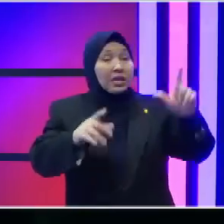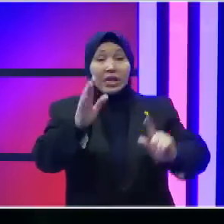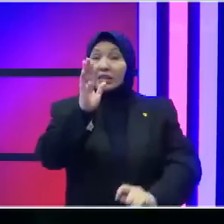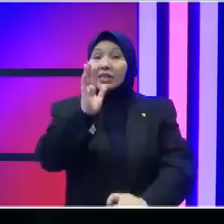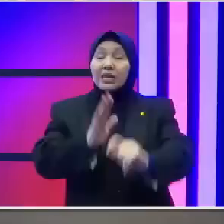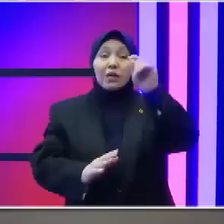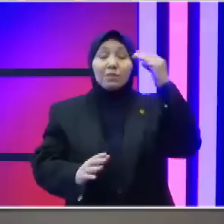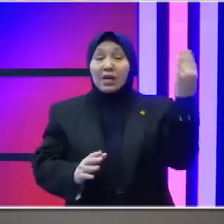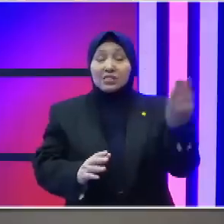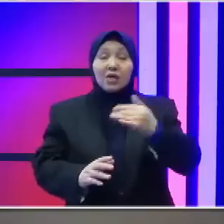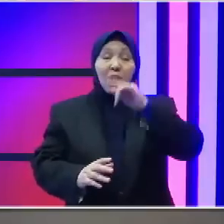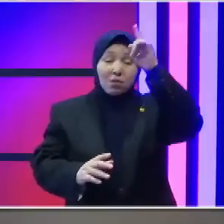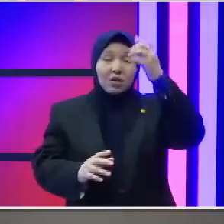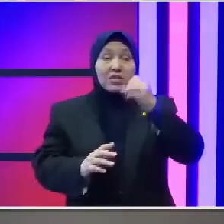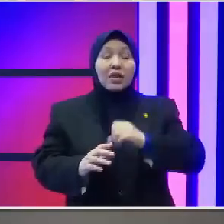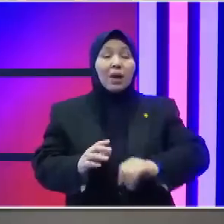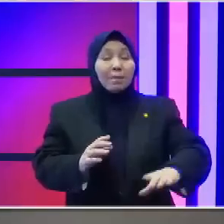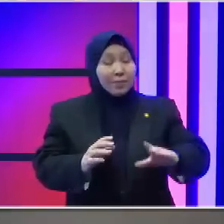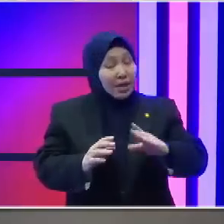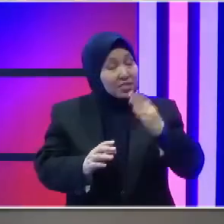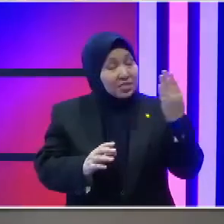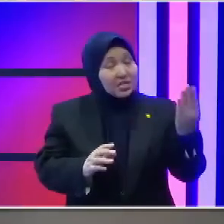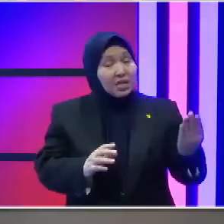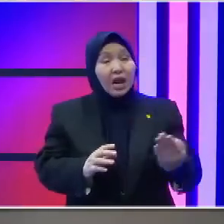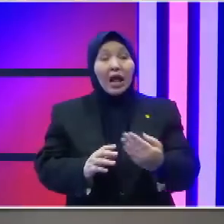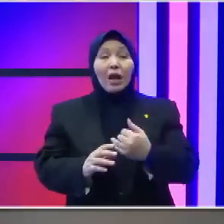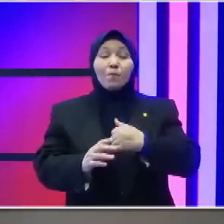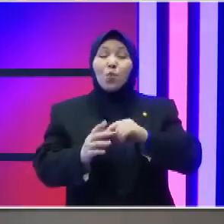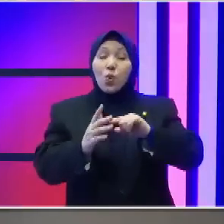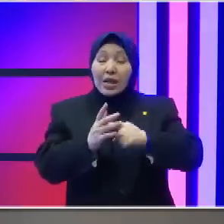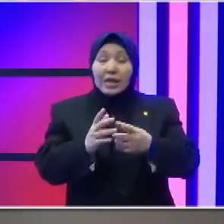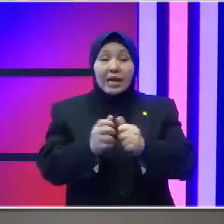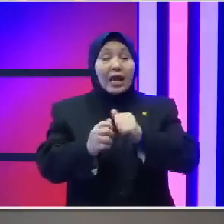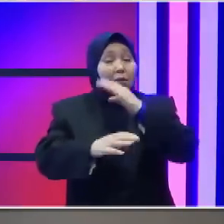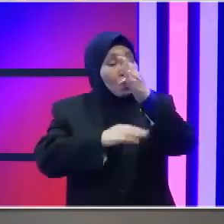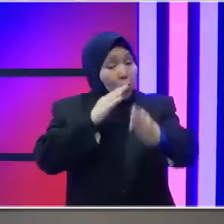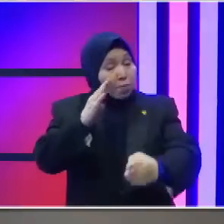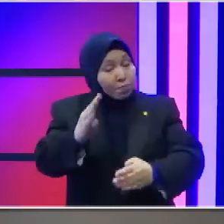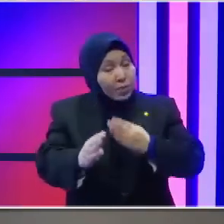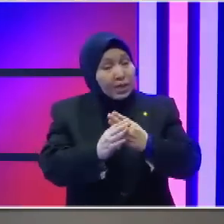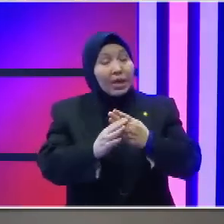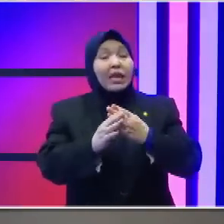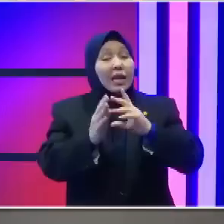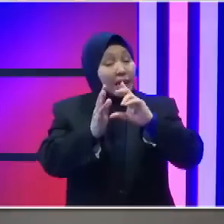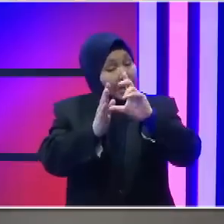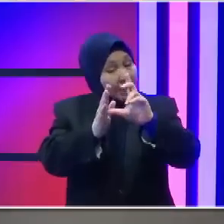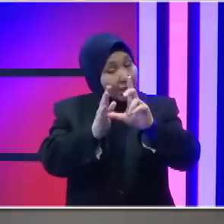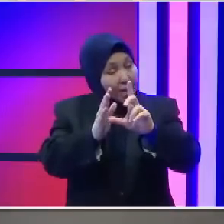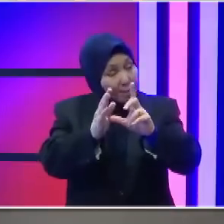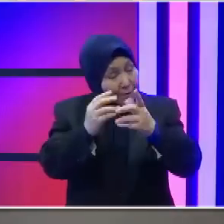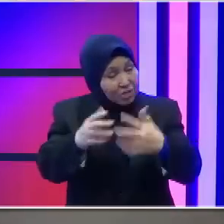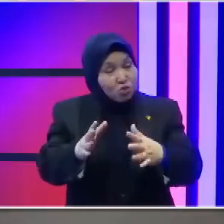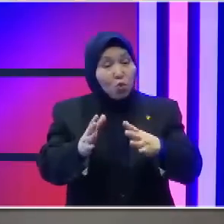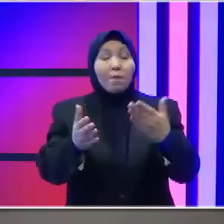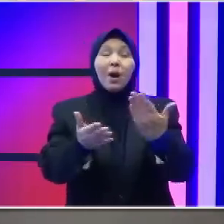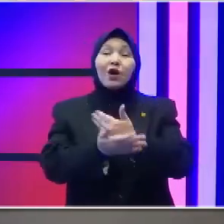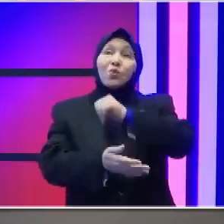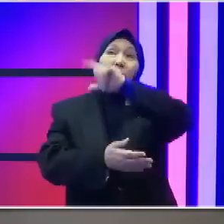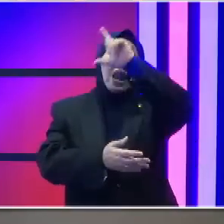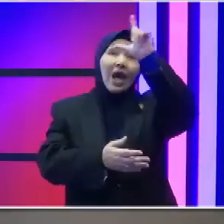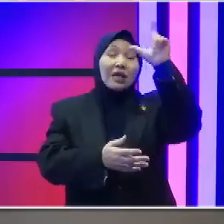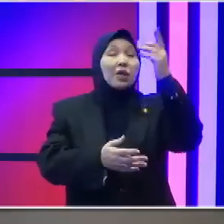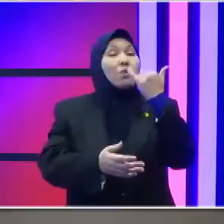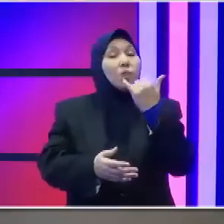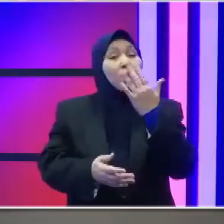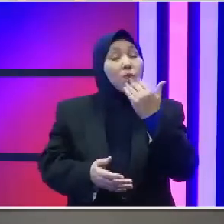ya. Biasanya Allah cakap samawati wal ard, tapi di sini mula dulu dengan bumi, kemudian baru langit. Betul. Ya.